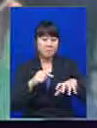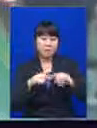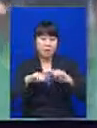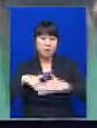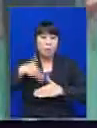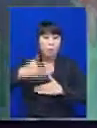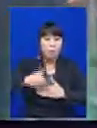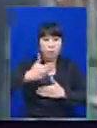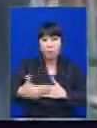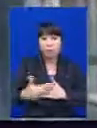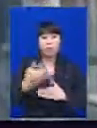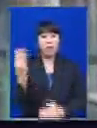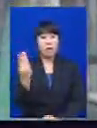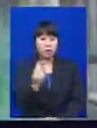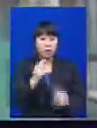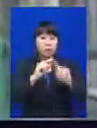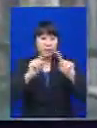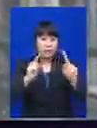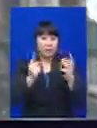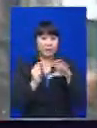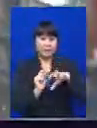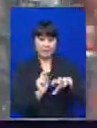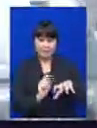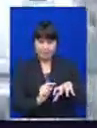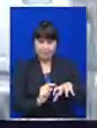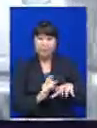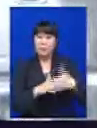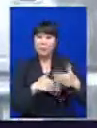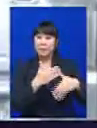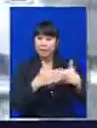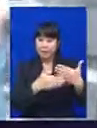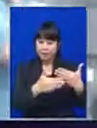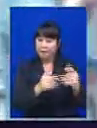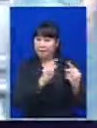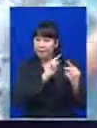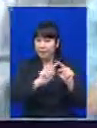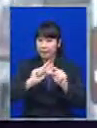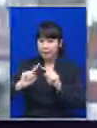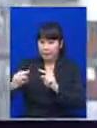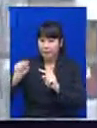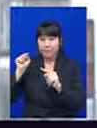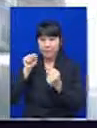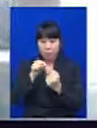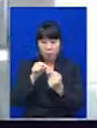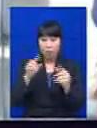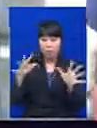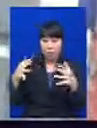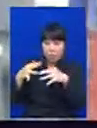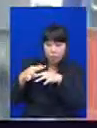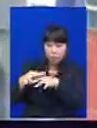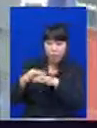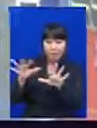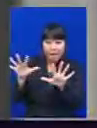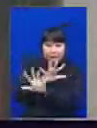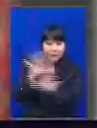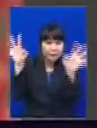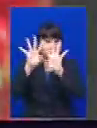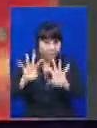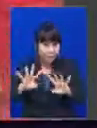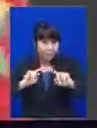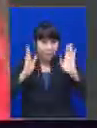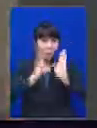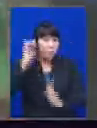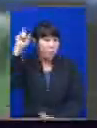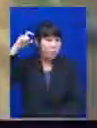โดดแต่แม้ว่าที่นี่จะได้รับการพัฒนาในทุกๆด้านเพื่อให้เท่ากับชาติอาเซียนแต่ชาวเมียนม